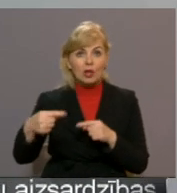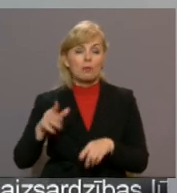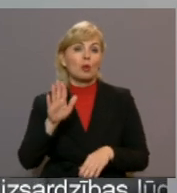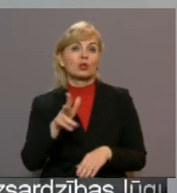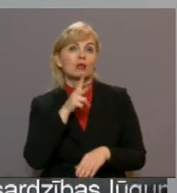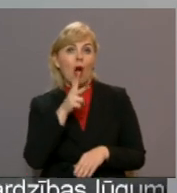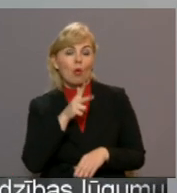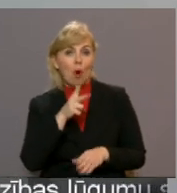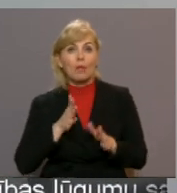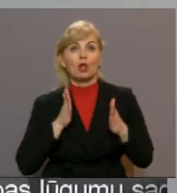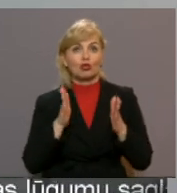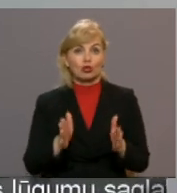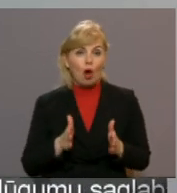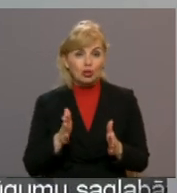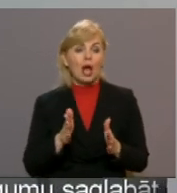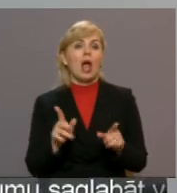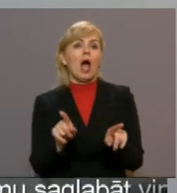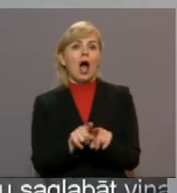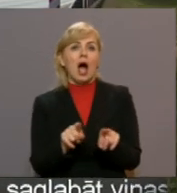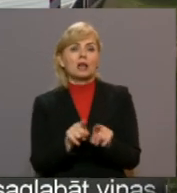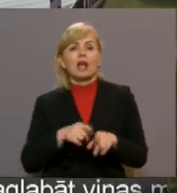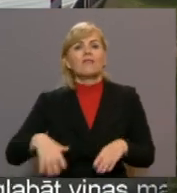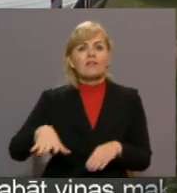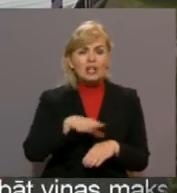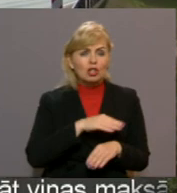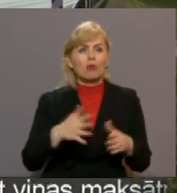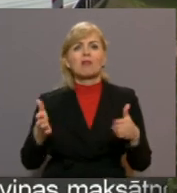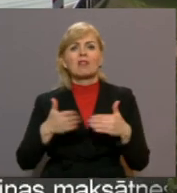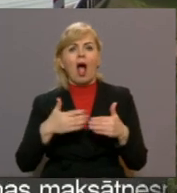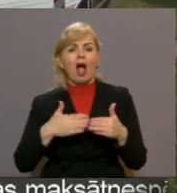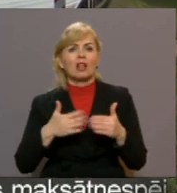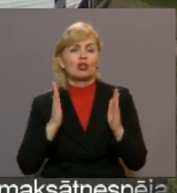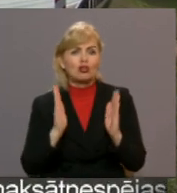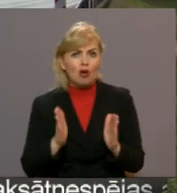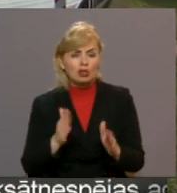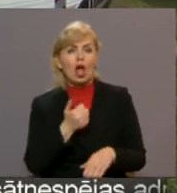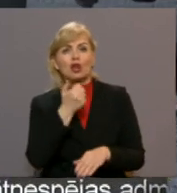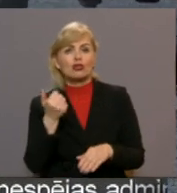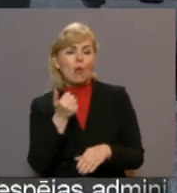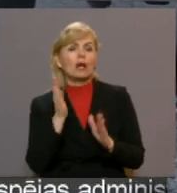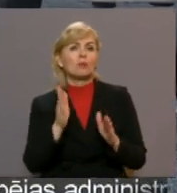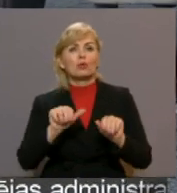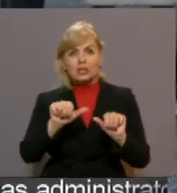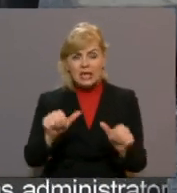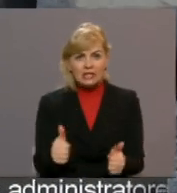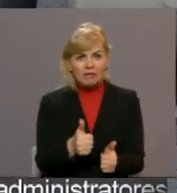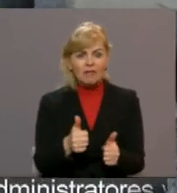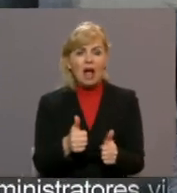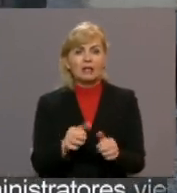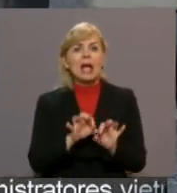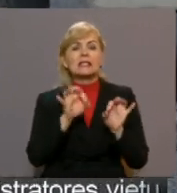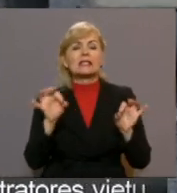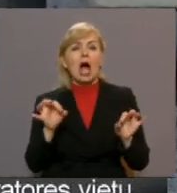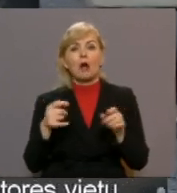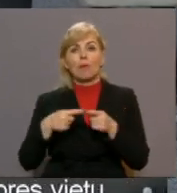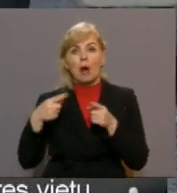Daugavpils šosejas, gandrīz visur uz Tallinas šosejas. Šogad tās tiks izveidotas arī tās sākuma posmā